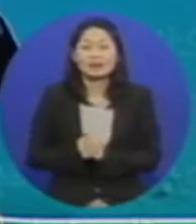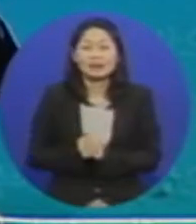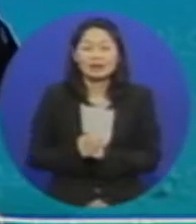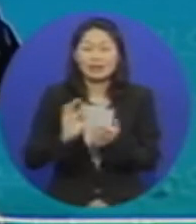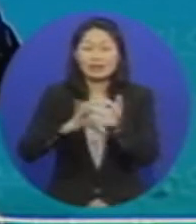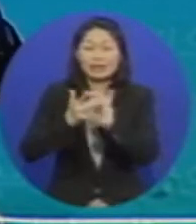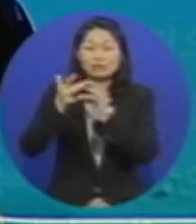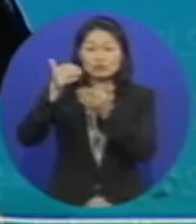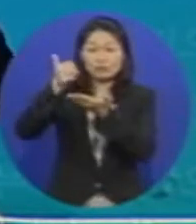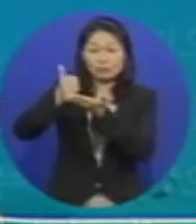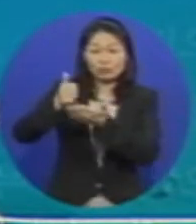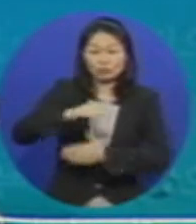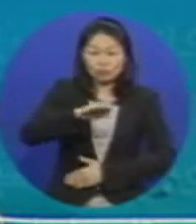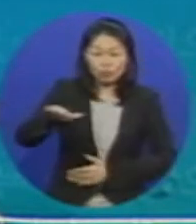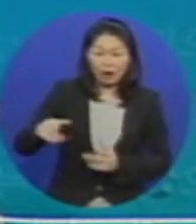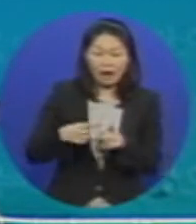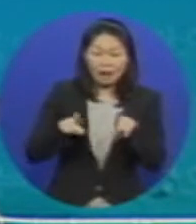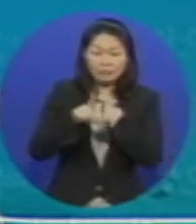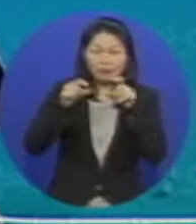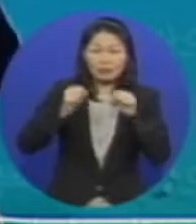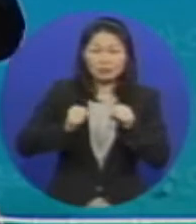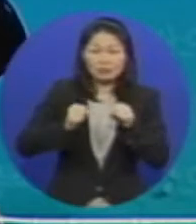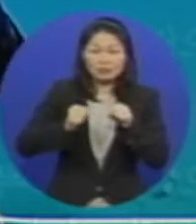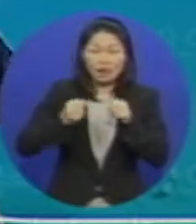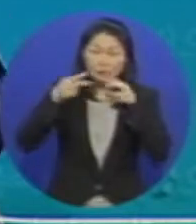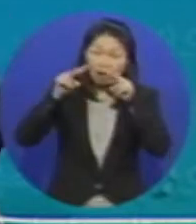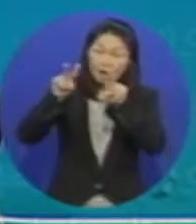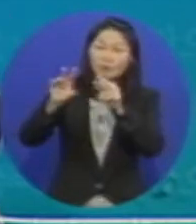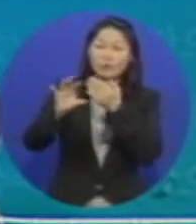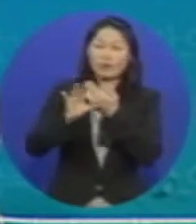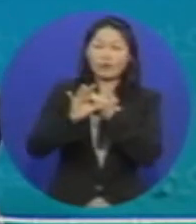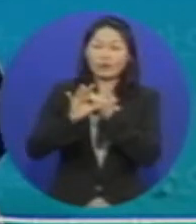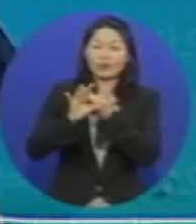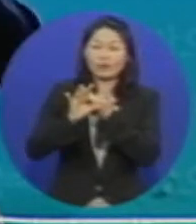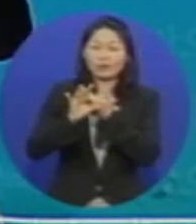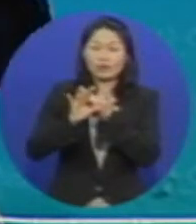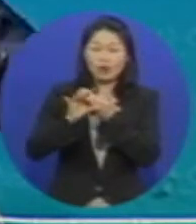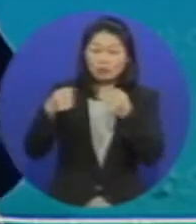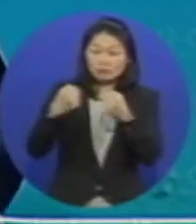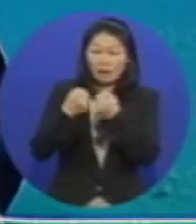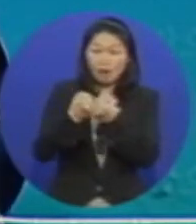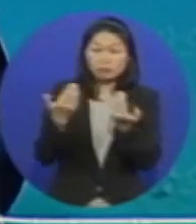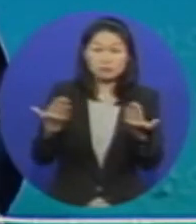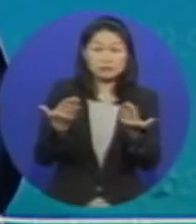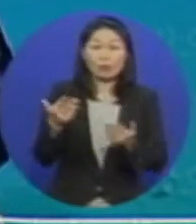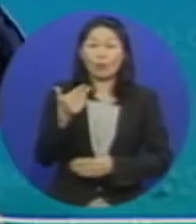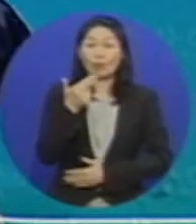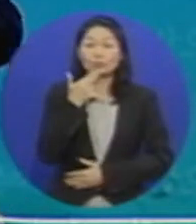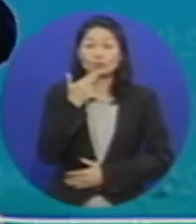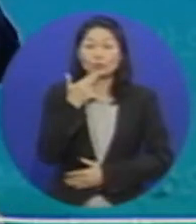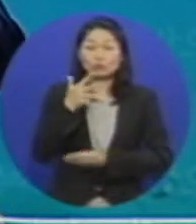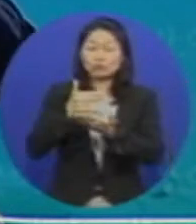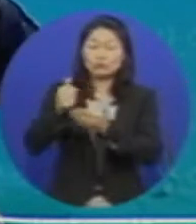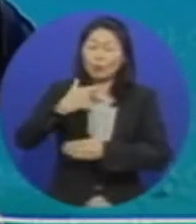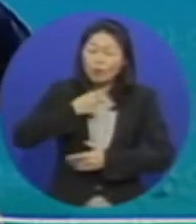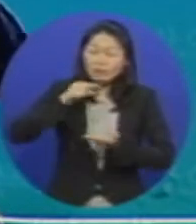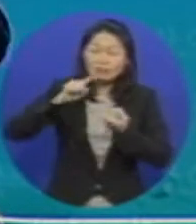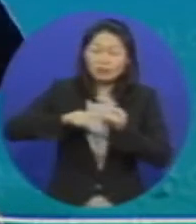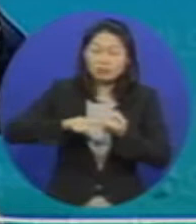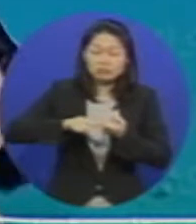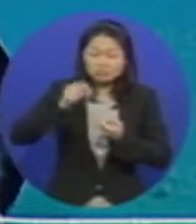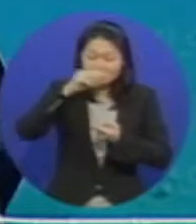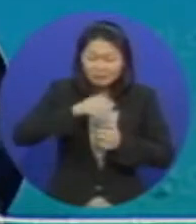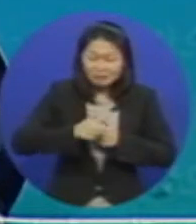예수님이 우리와 함께 계신 것을 바라보면 싸울 일이 없지요 주님이 원하는 대로 그냥